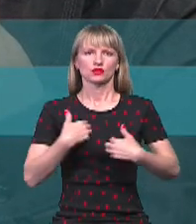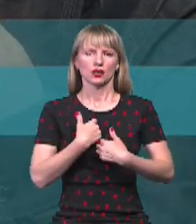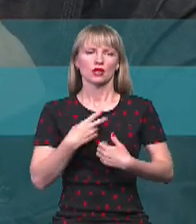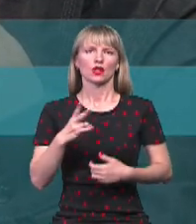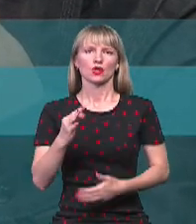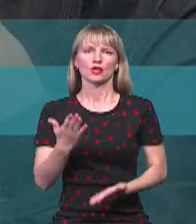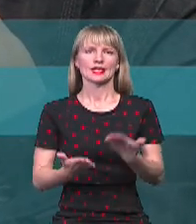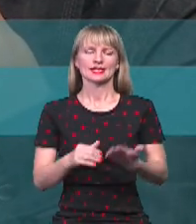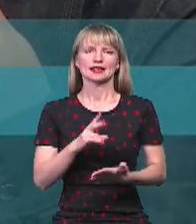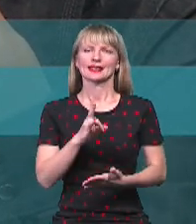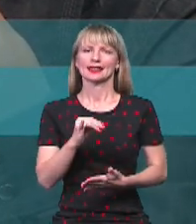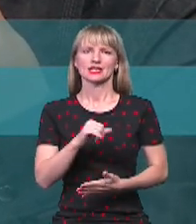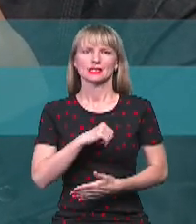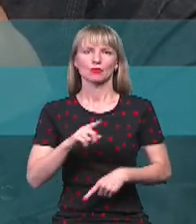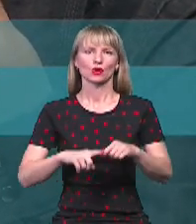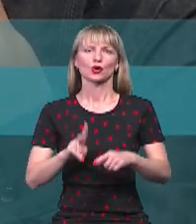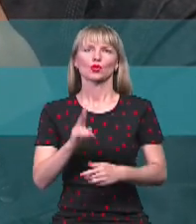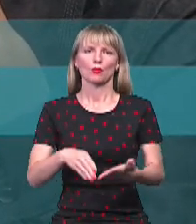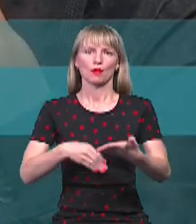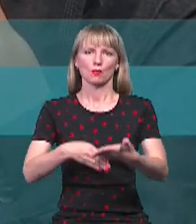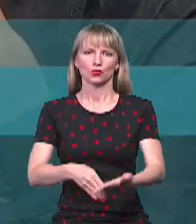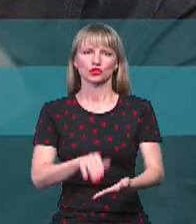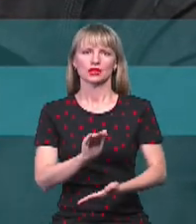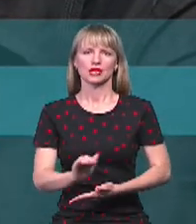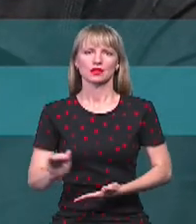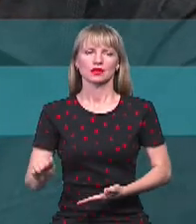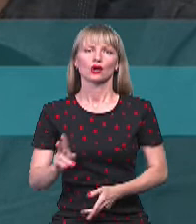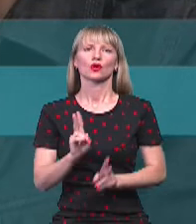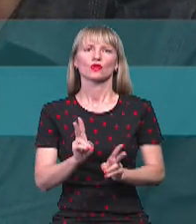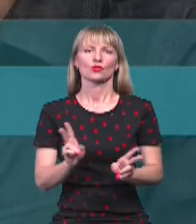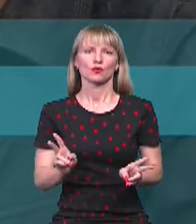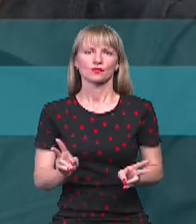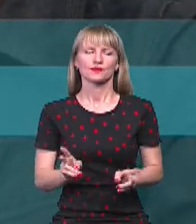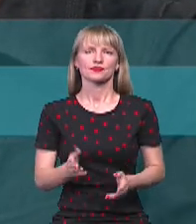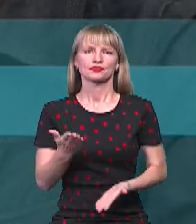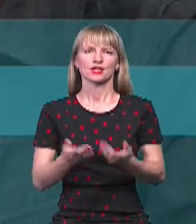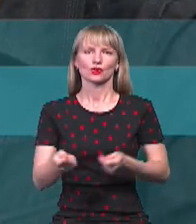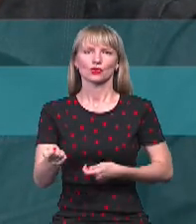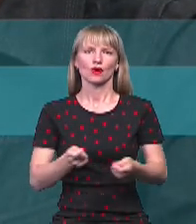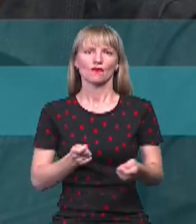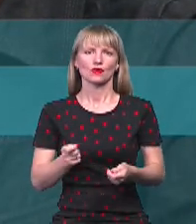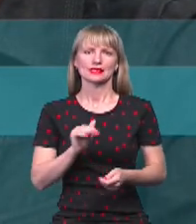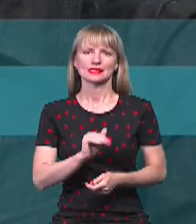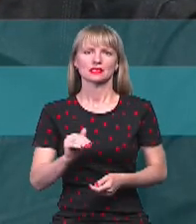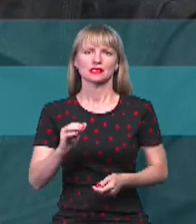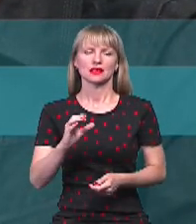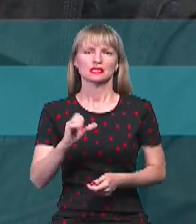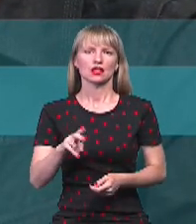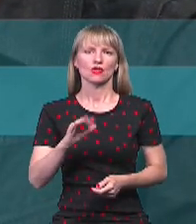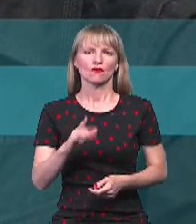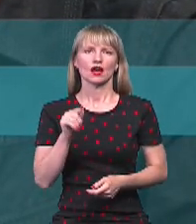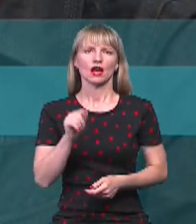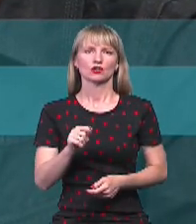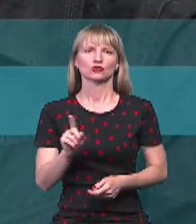Но если не сами родители, кто поможет детям? Кто на самом деле? Если руководство детских садов,